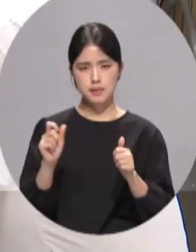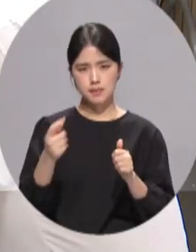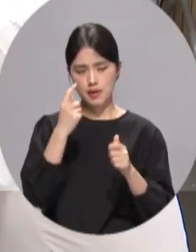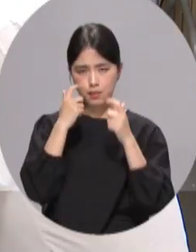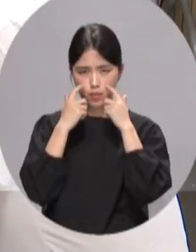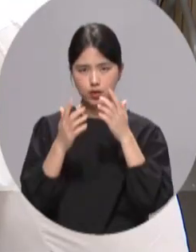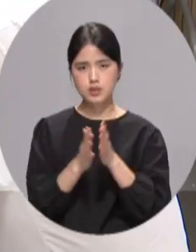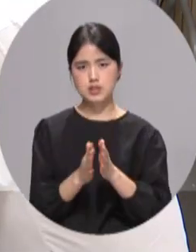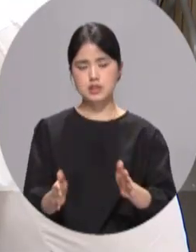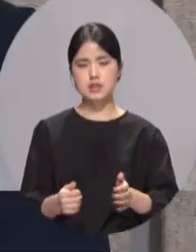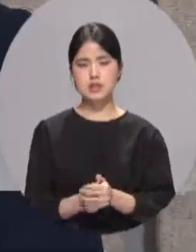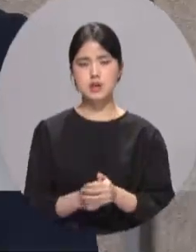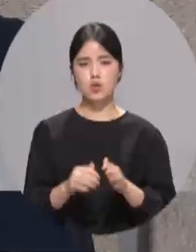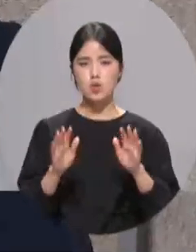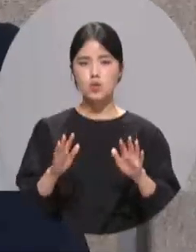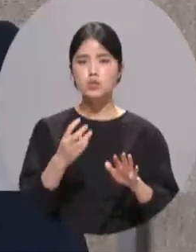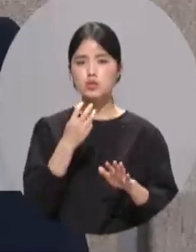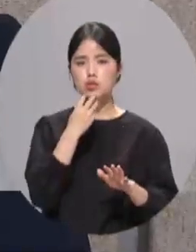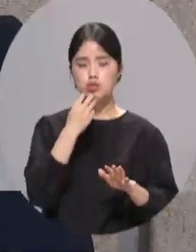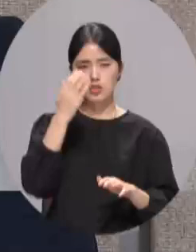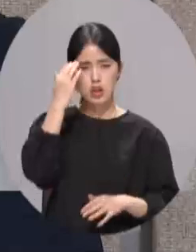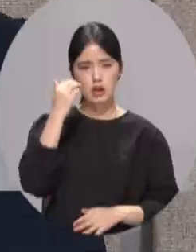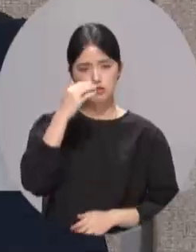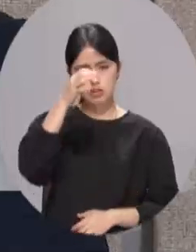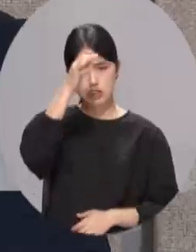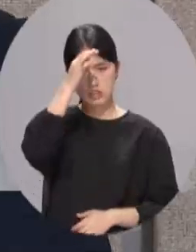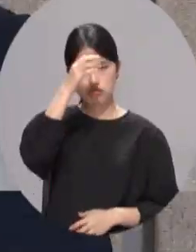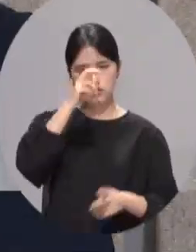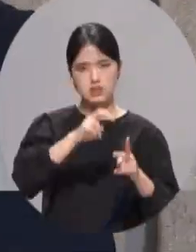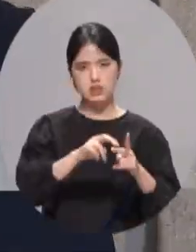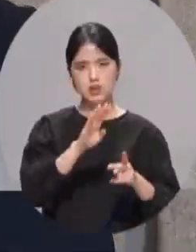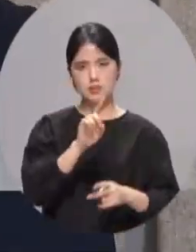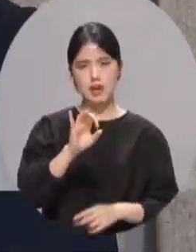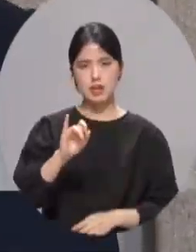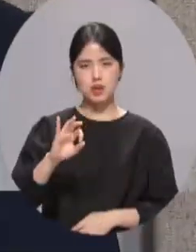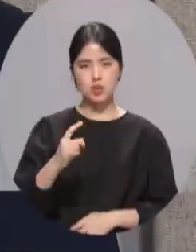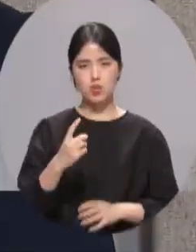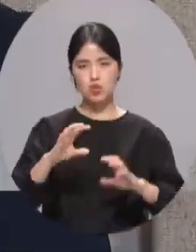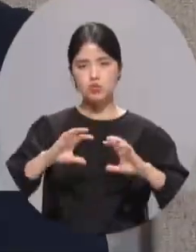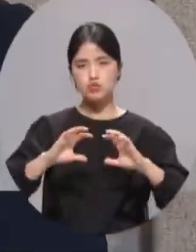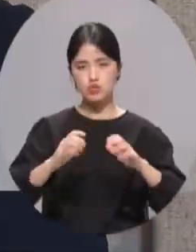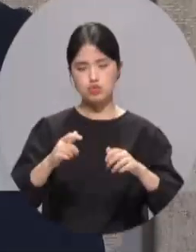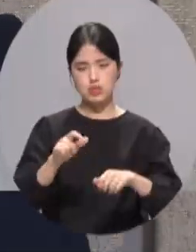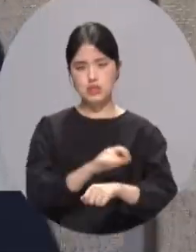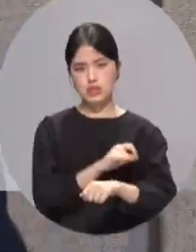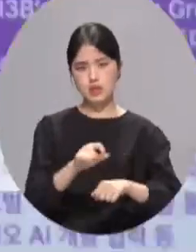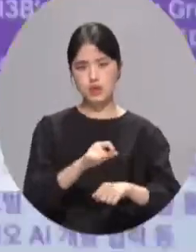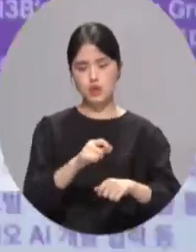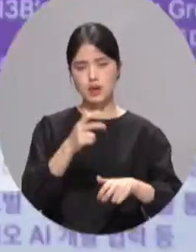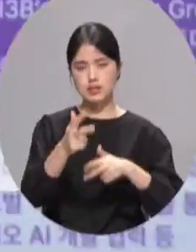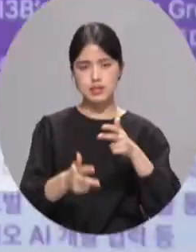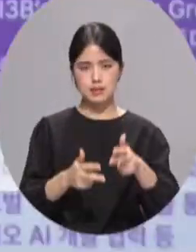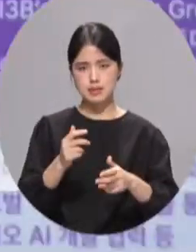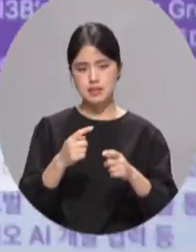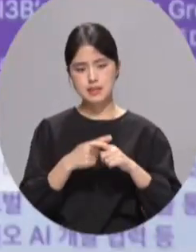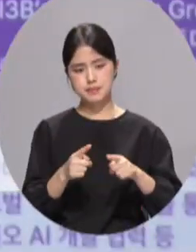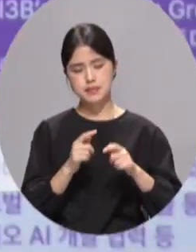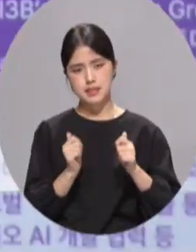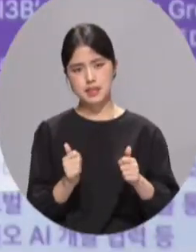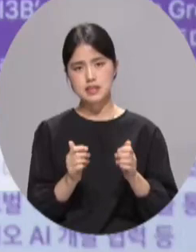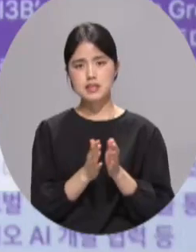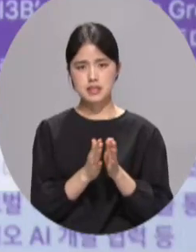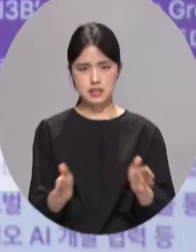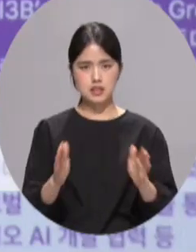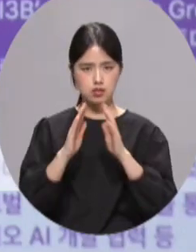산업통상자원부가 오늘 서울 한국 기술센터에서 바이오 국가 첨단 전략산업 특화단지 심사를 진행한 가운데 전북